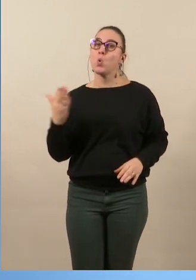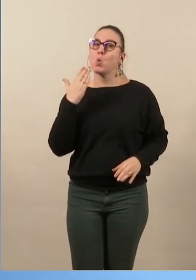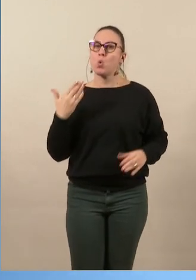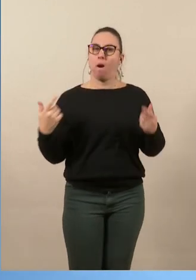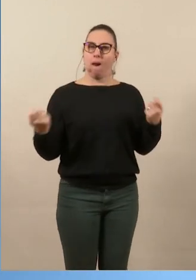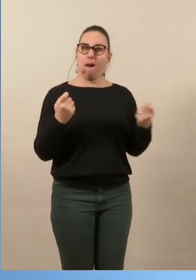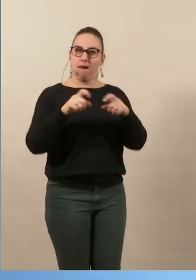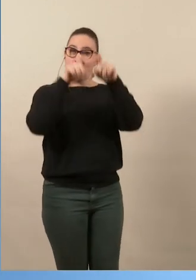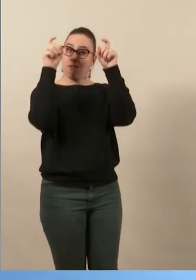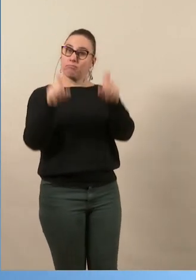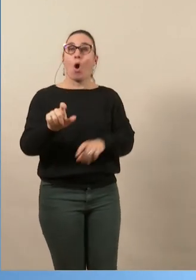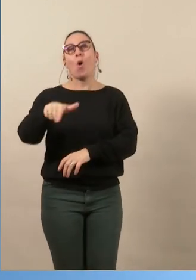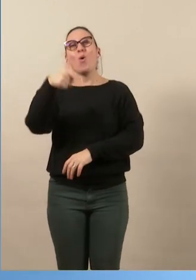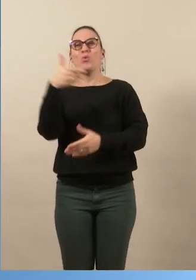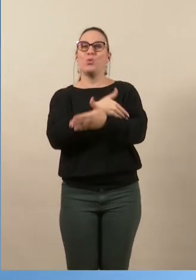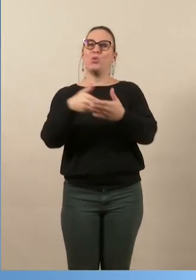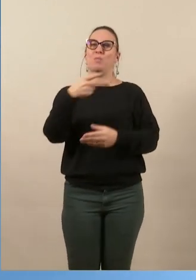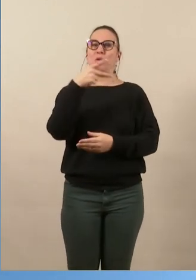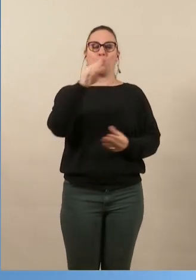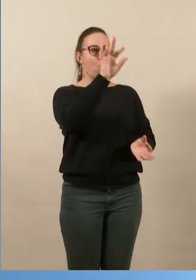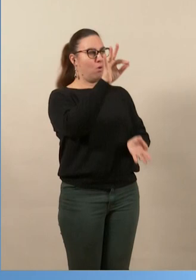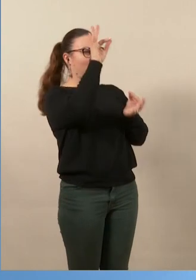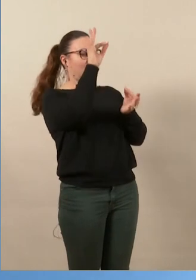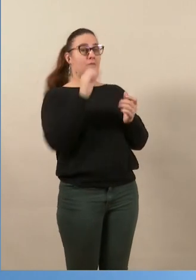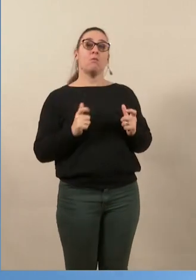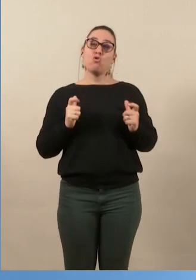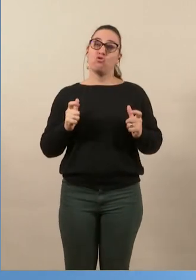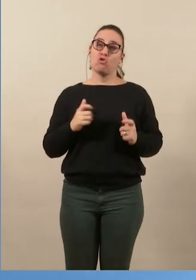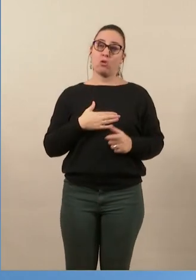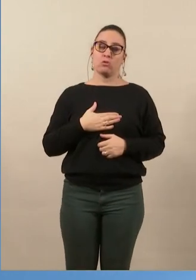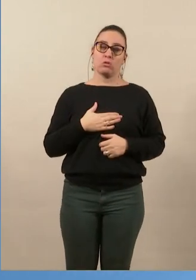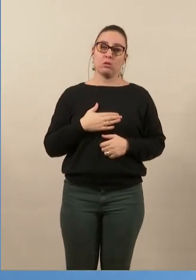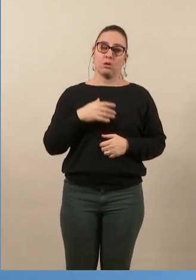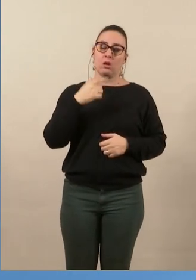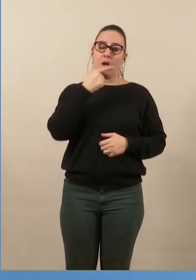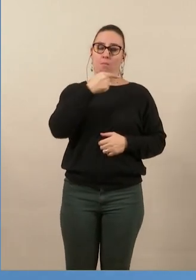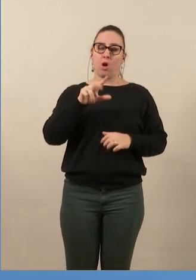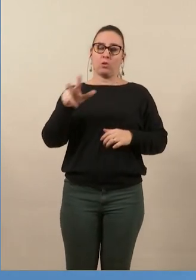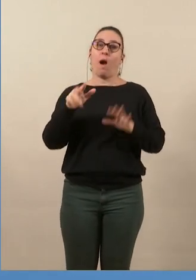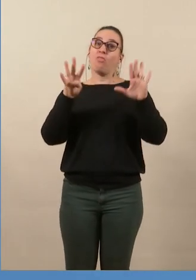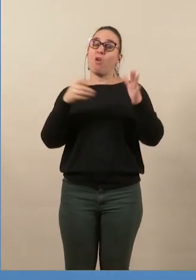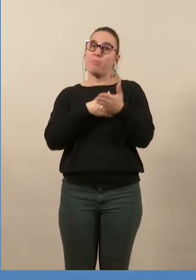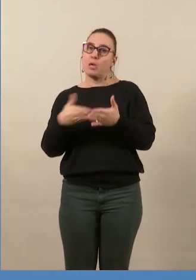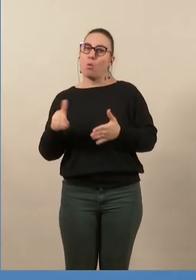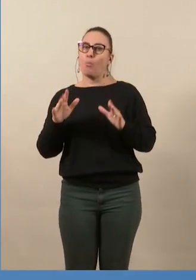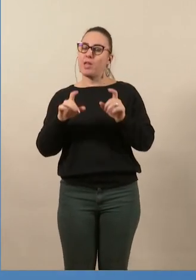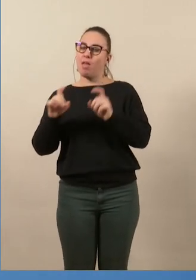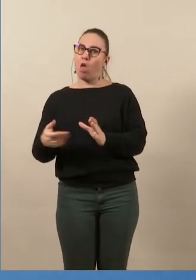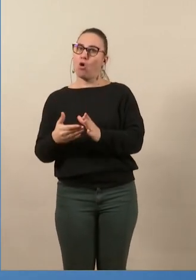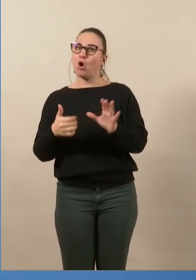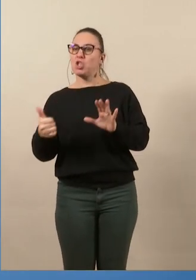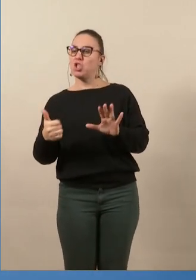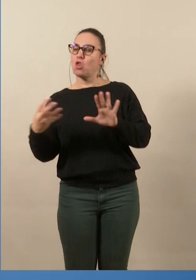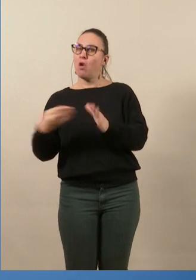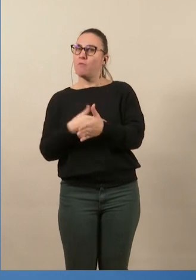cette facture à 12 millions avec cette chance de la mairie de grenhomme - 3 9 millions et un peu de chance 6 ou 7 millions